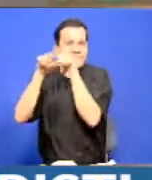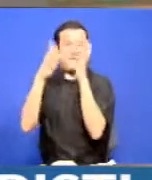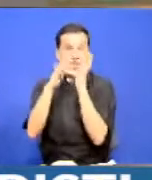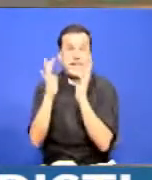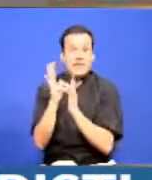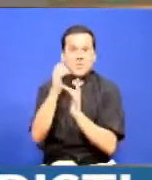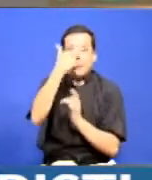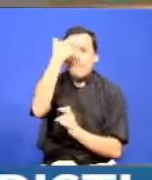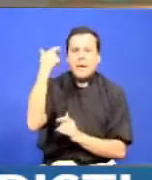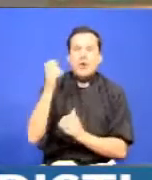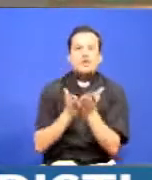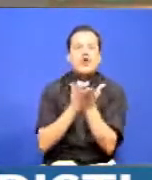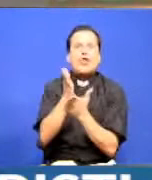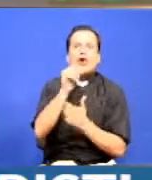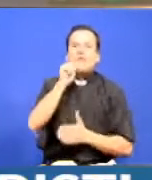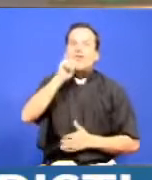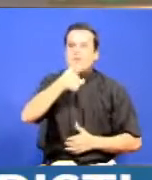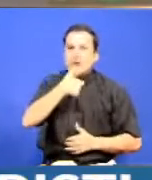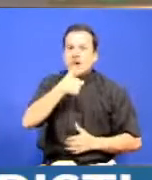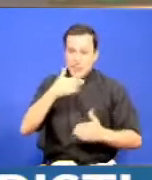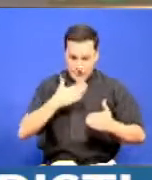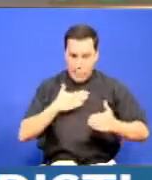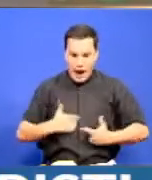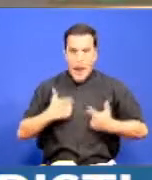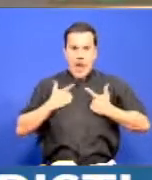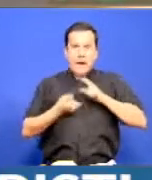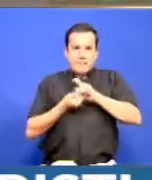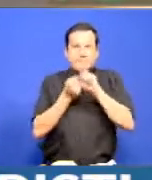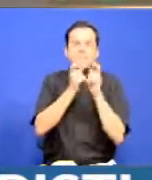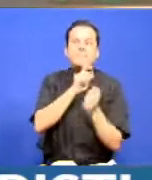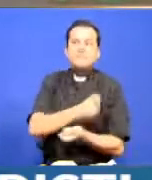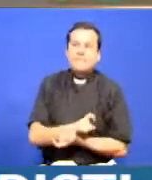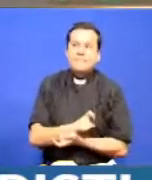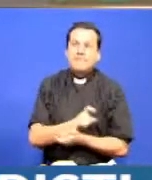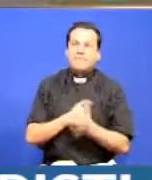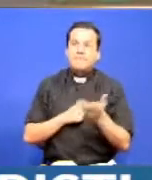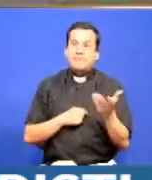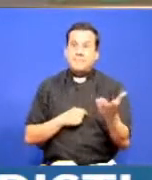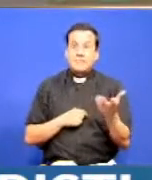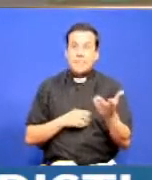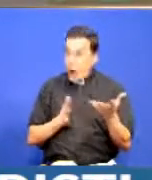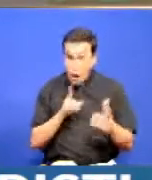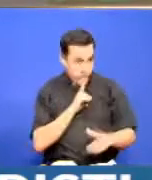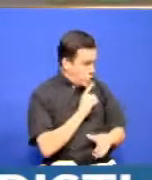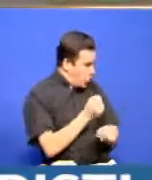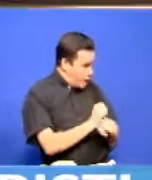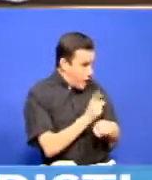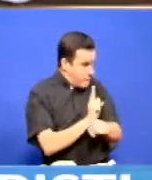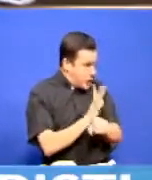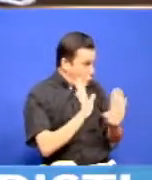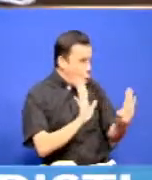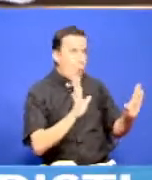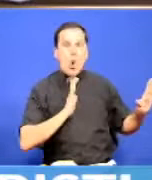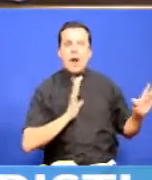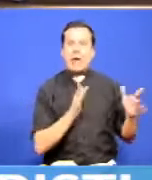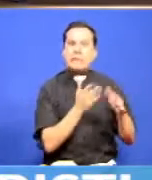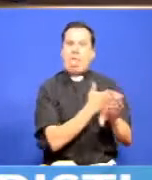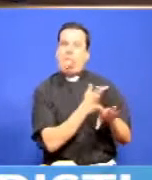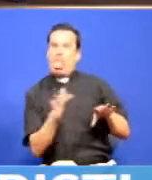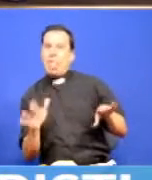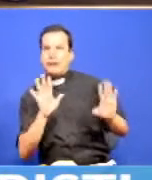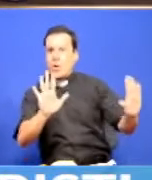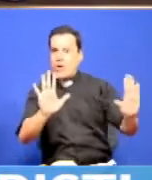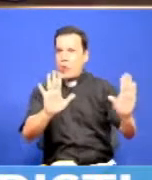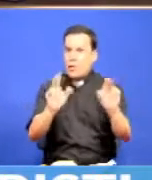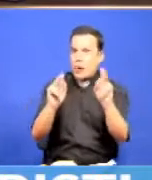us. Sasa minafikiri nimefika 5 minutes. Yes. Oh, yes. Mifaulu sana. Yes.